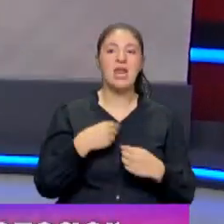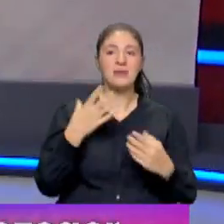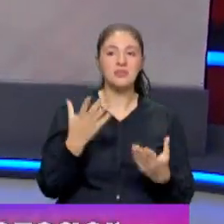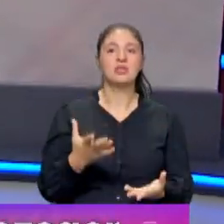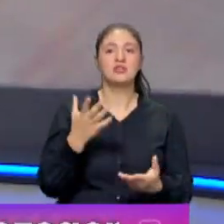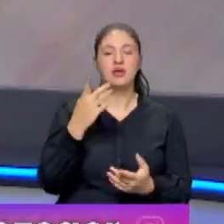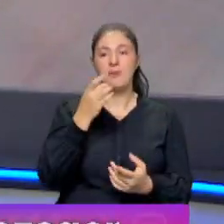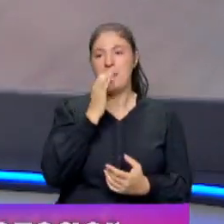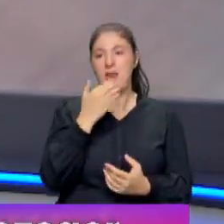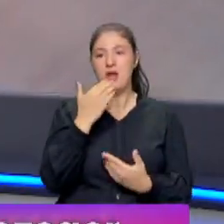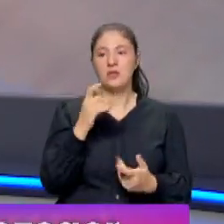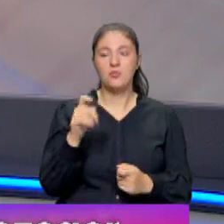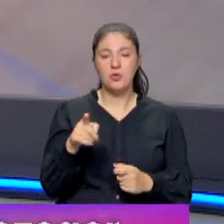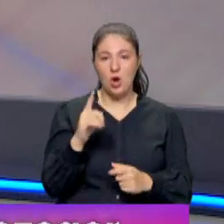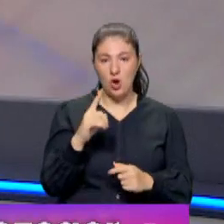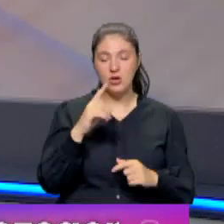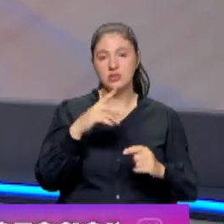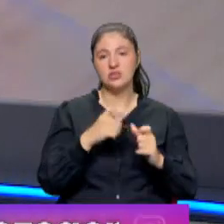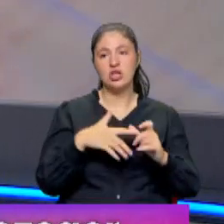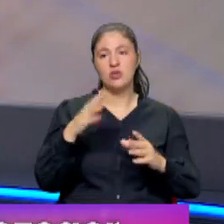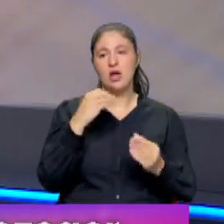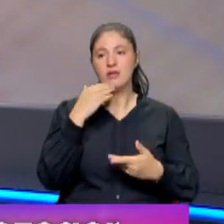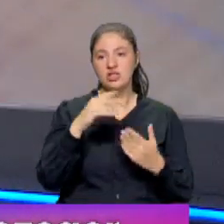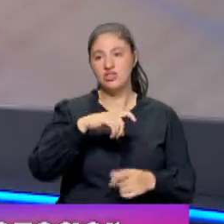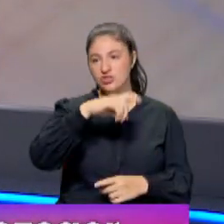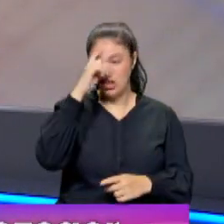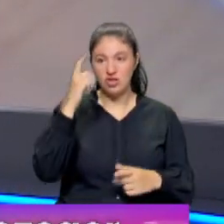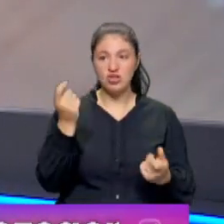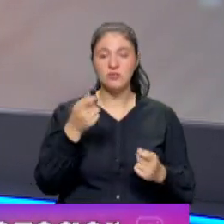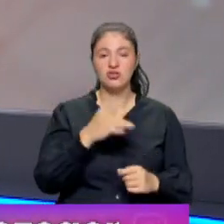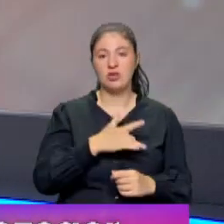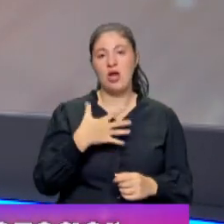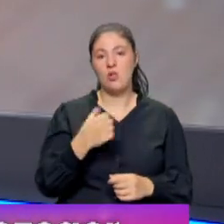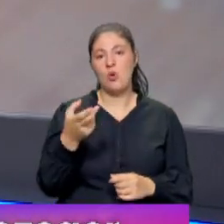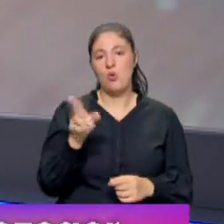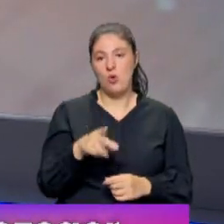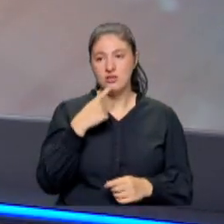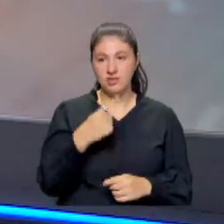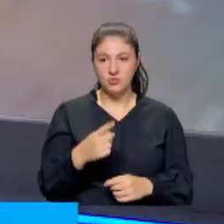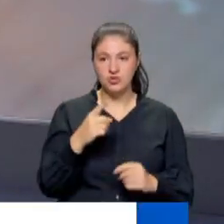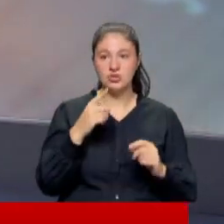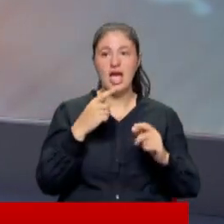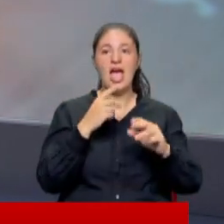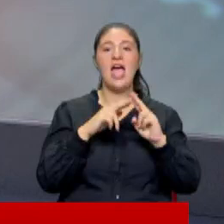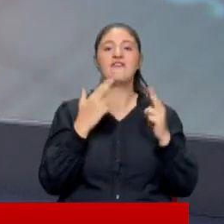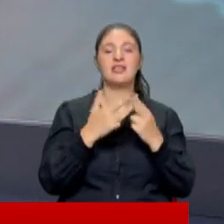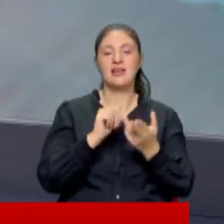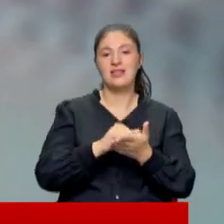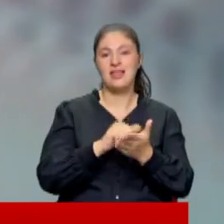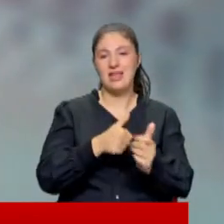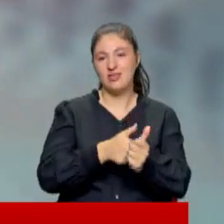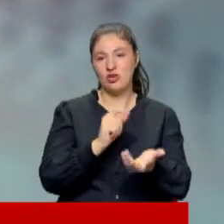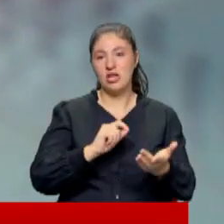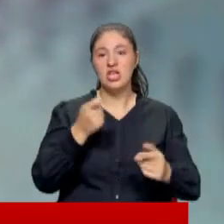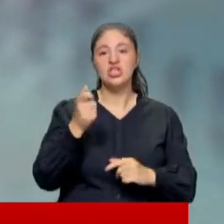bir haberi paylaşıyor. Genişçe yer verdiği haberde sıcakta çalışmak can alıyor demiş Evrensel'in editörleri. İşçi Sağlığı ve